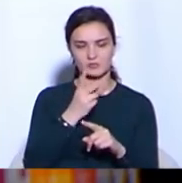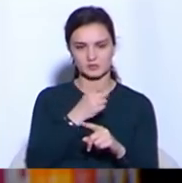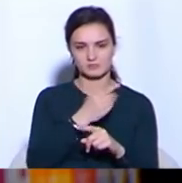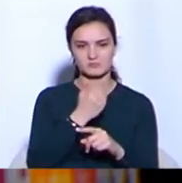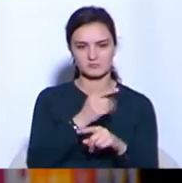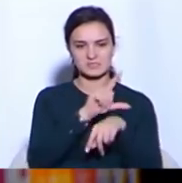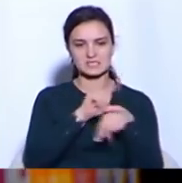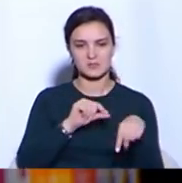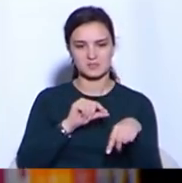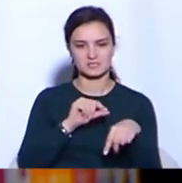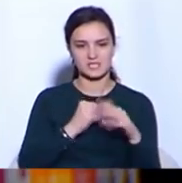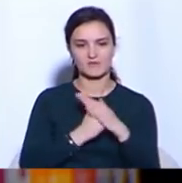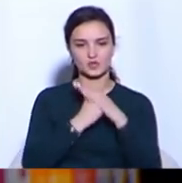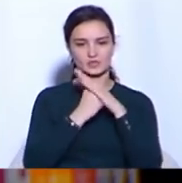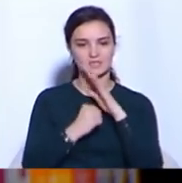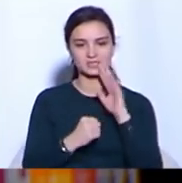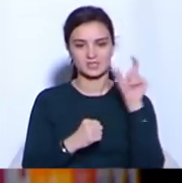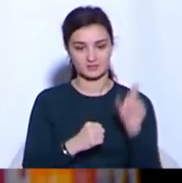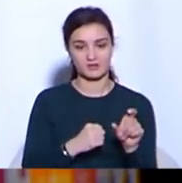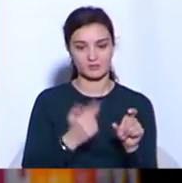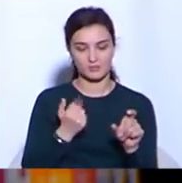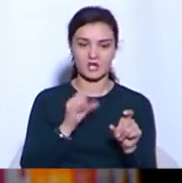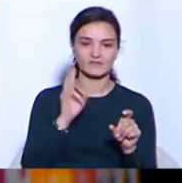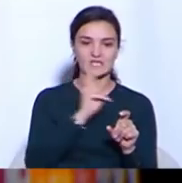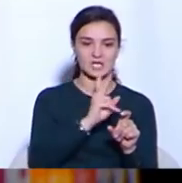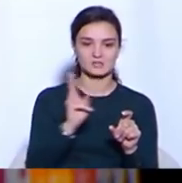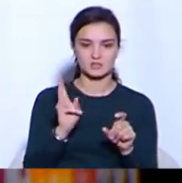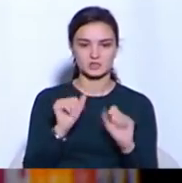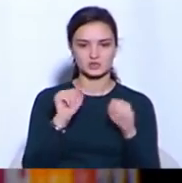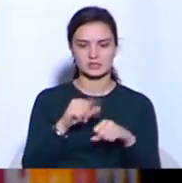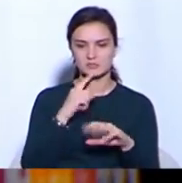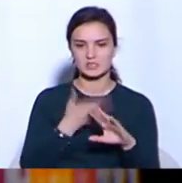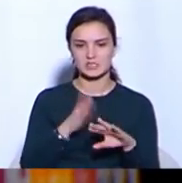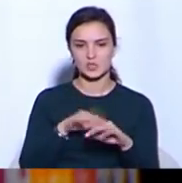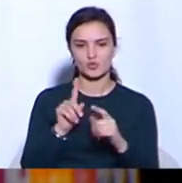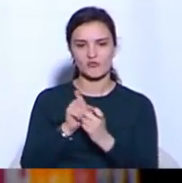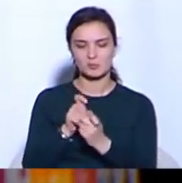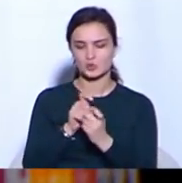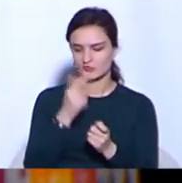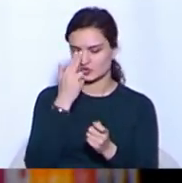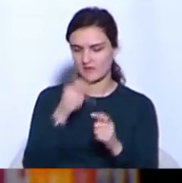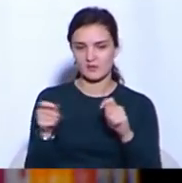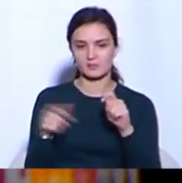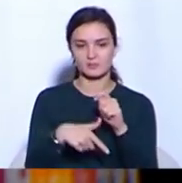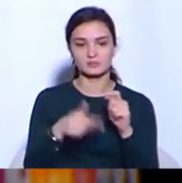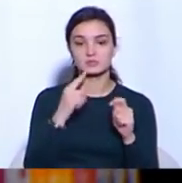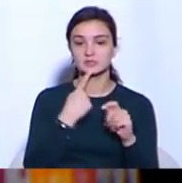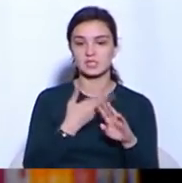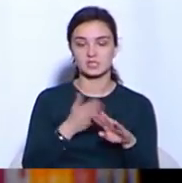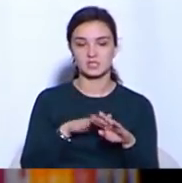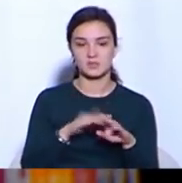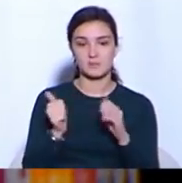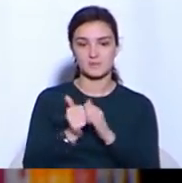განსაკუთრებით მისაბაძი და ავტორიტეტი პიროვნება, ძალიან ძნელია შემდეგ ვებრძოლოთ ამ ჩვევას. სულ ვამბობ ხოლმე,